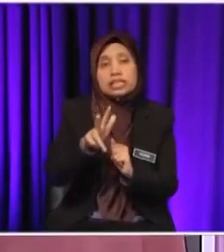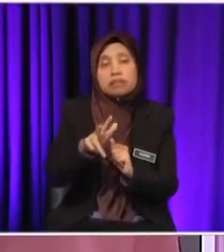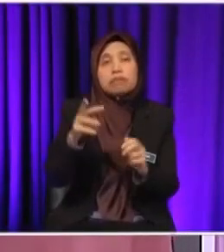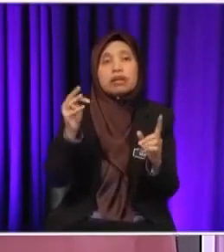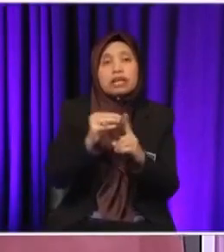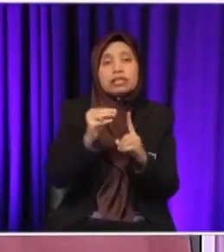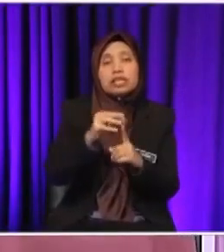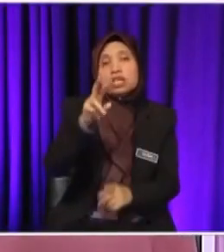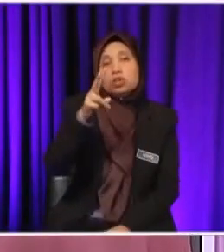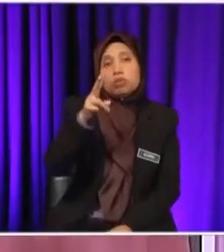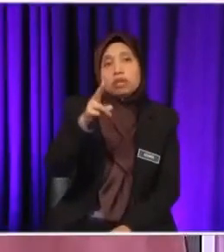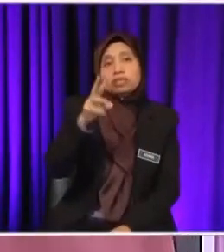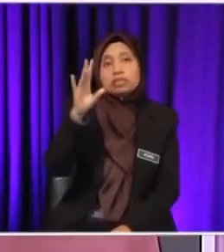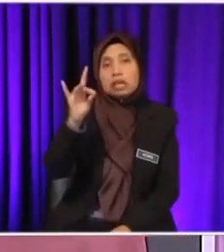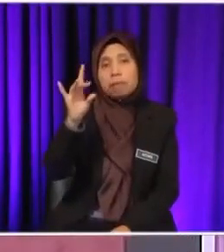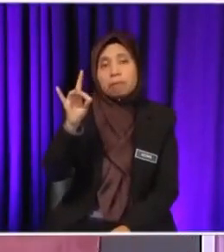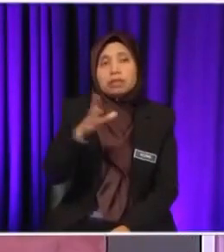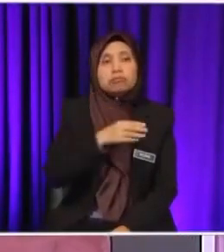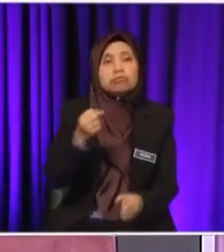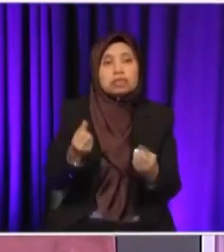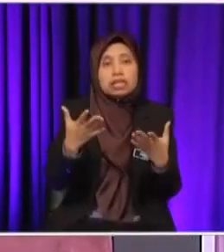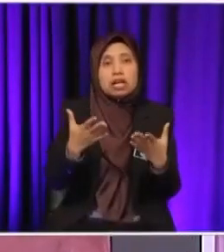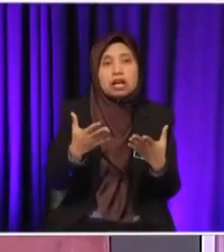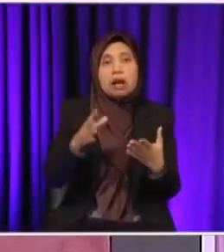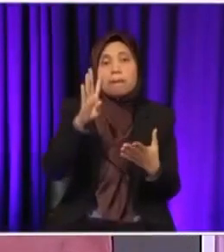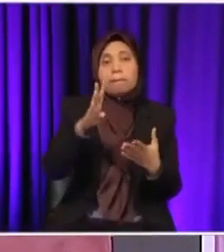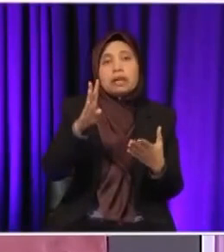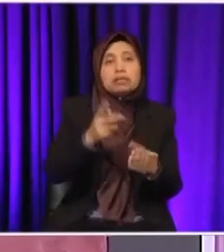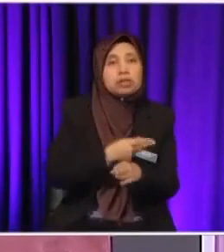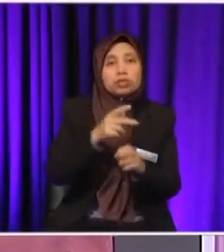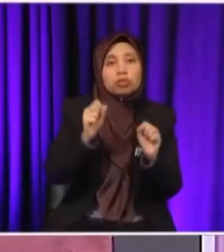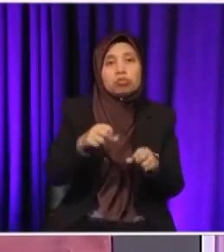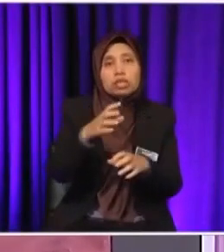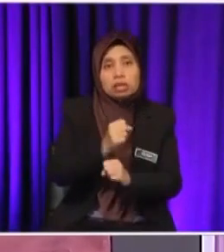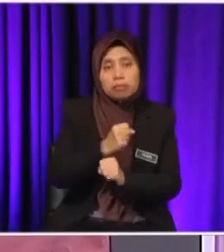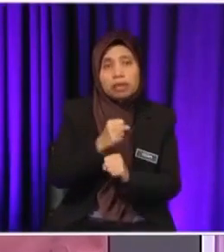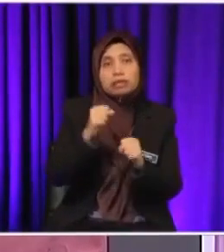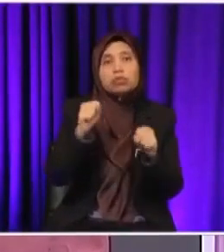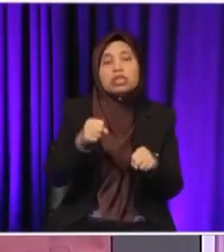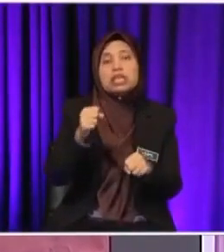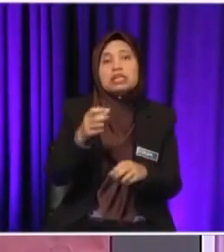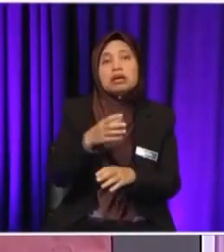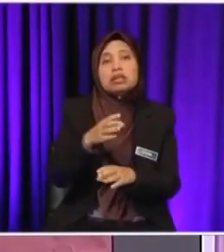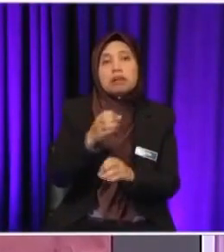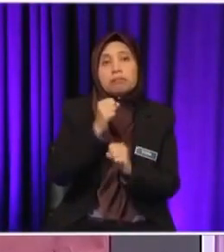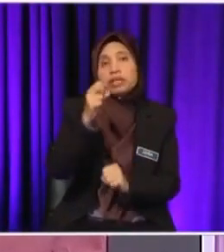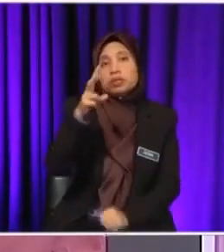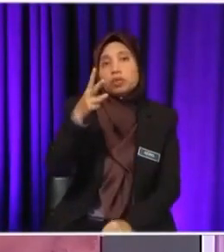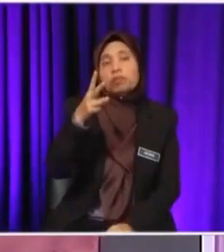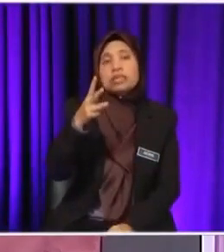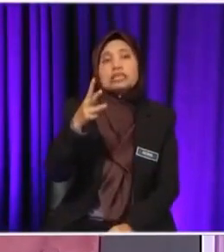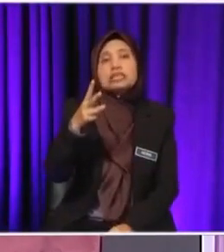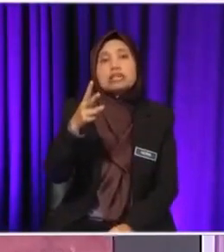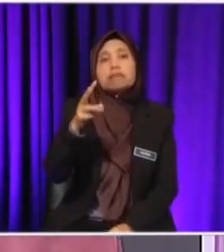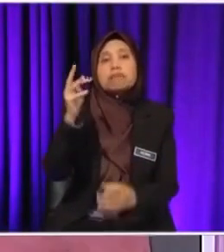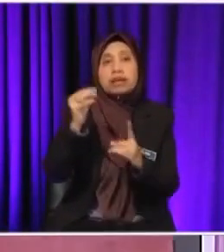12, 8 dan banyak. Jadi pelajar 4 pantun boleh dapat insyaAllah 12 pantun, 12 markah dalam